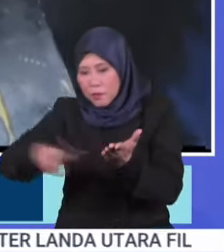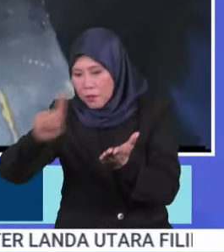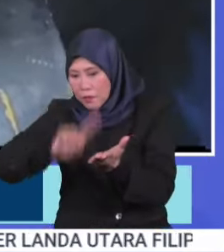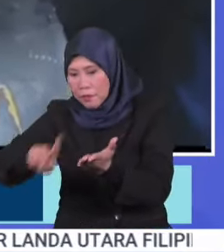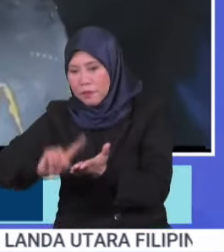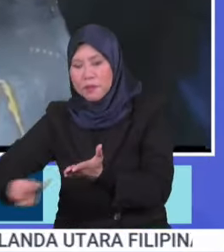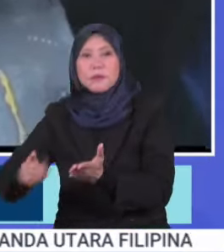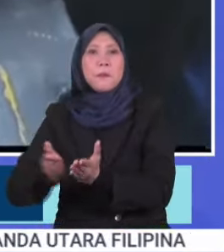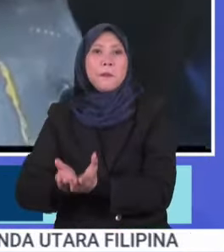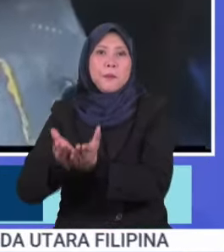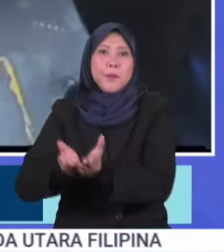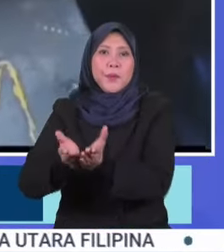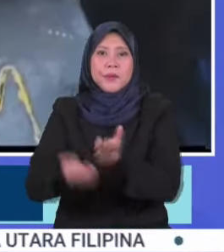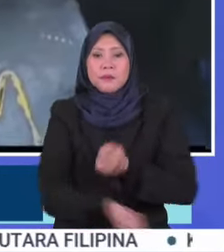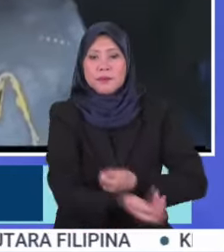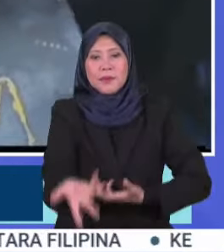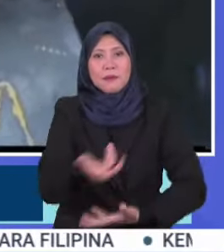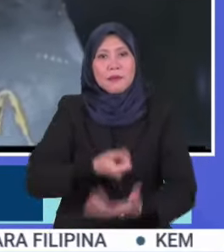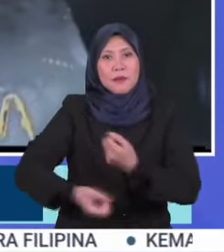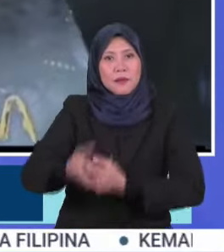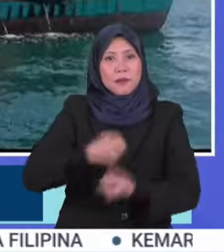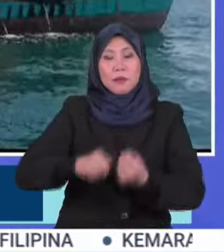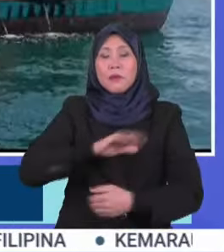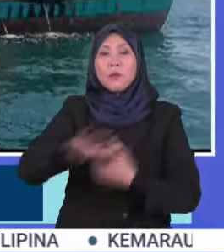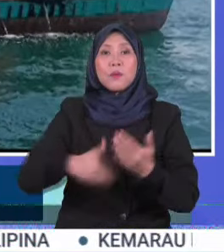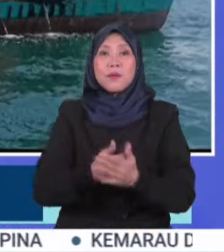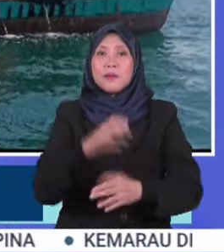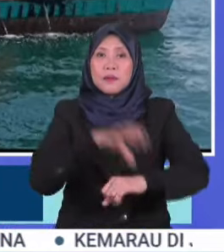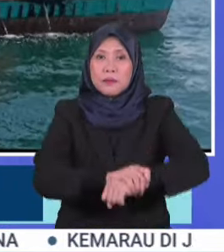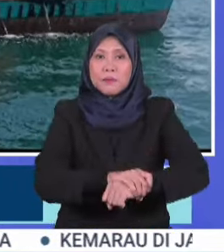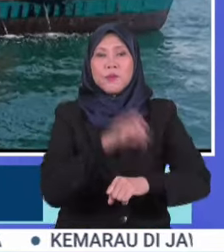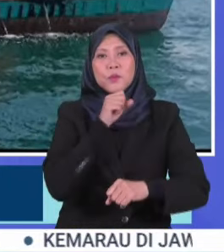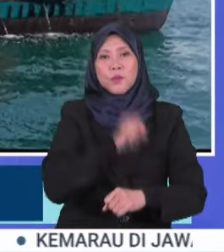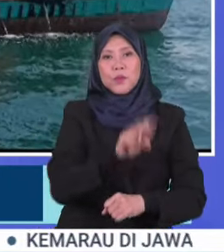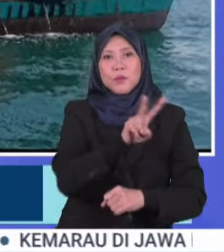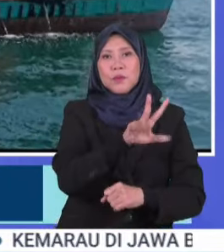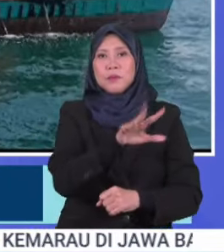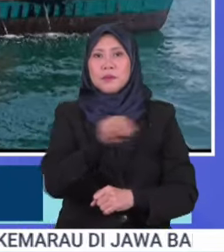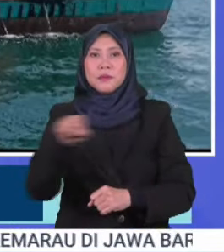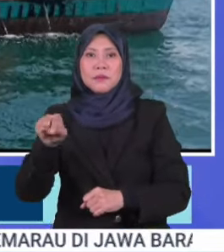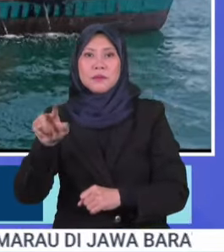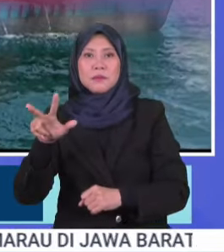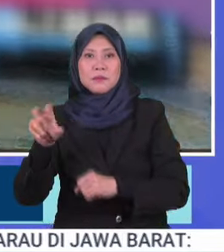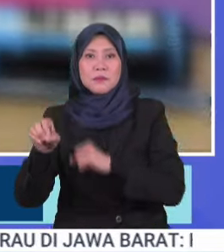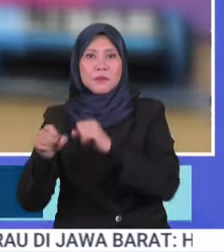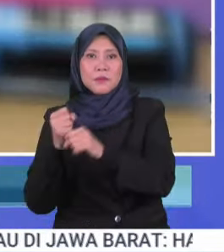rawak ke atas bot nelayan. Kesemua yang ditahan berusia 20 hingga 50 tahun.